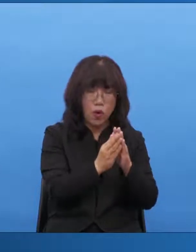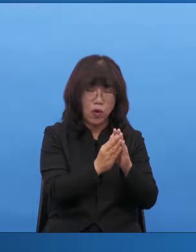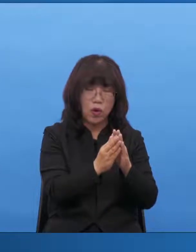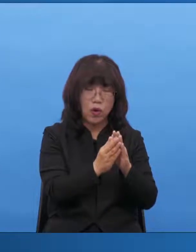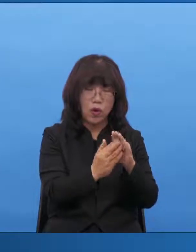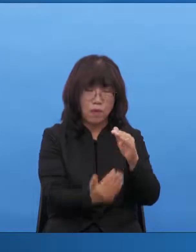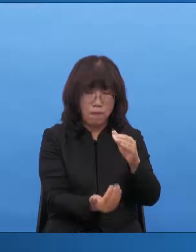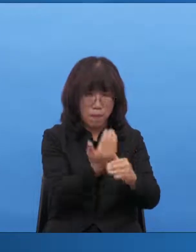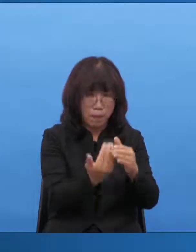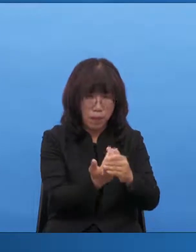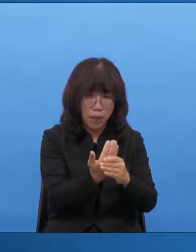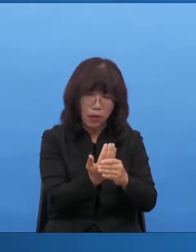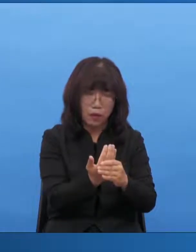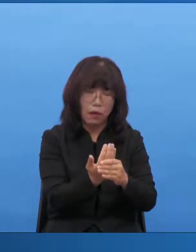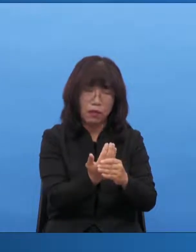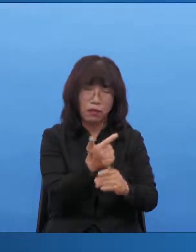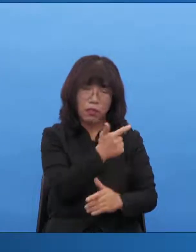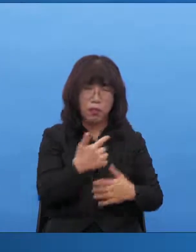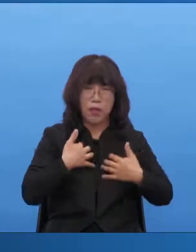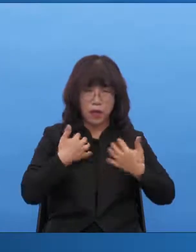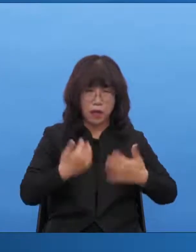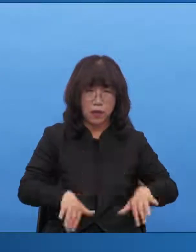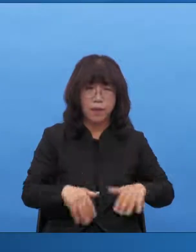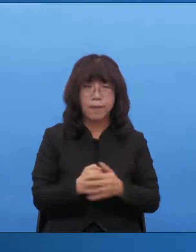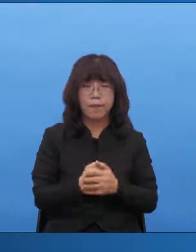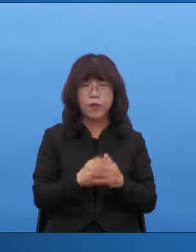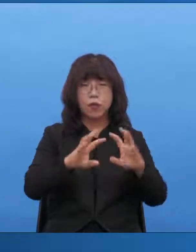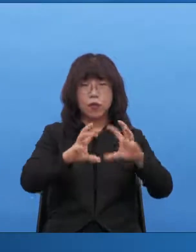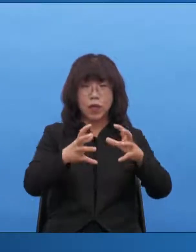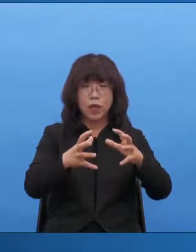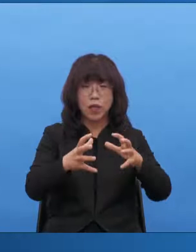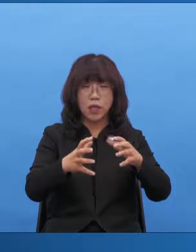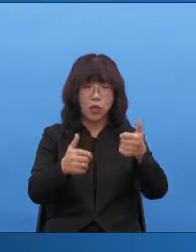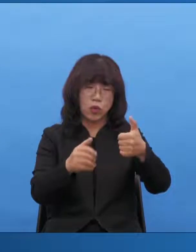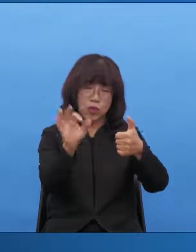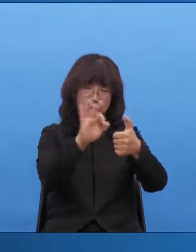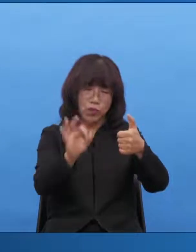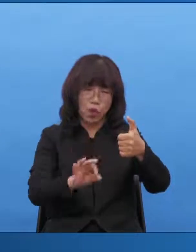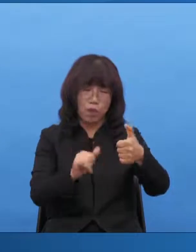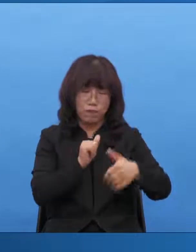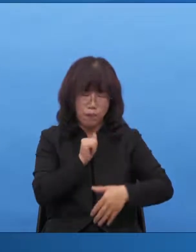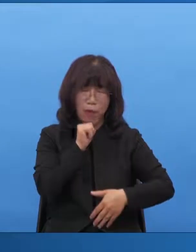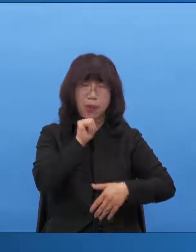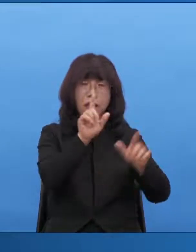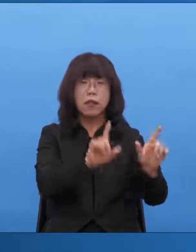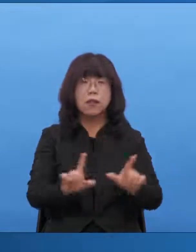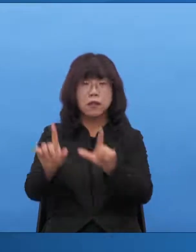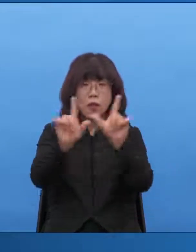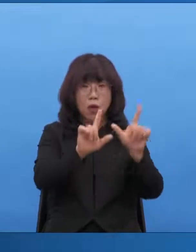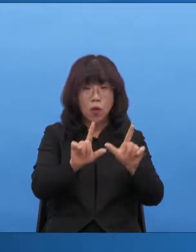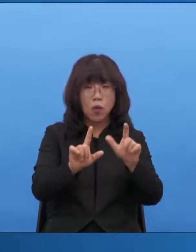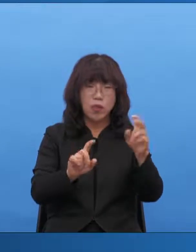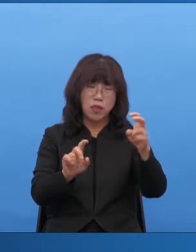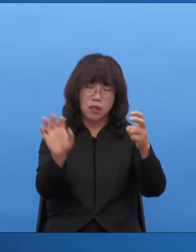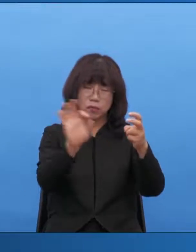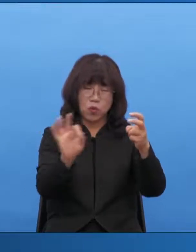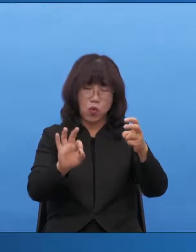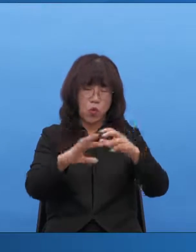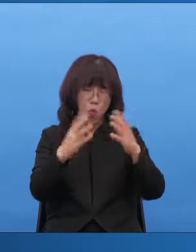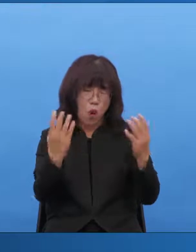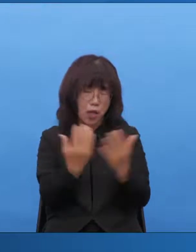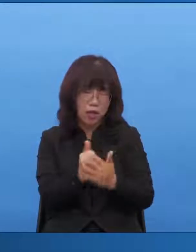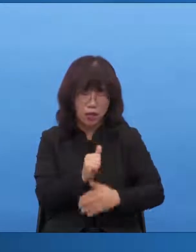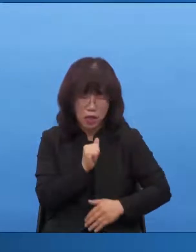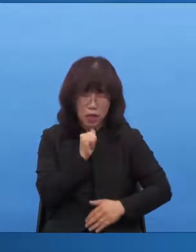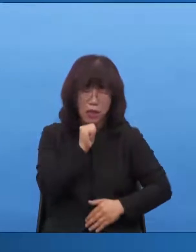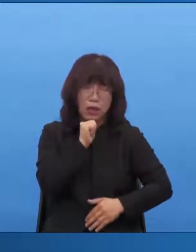GDP는 1428달러에 그칩니다. 국민의 50% 이상이 빈곤선 이하의 생활을 하고 있으며 20%는 극빈 상태입니다.